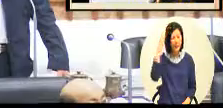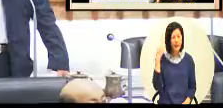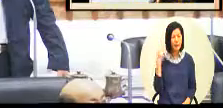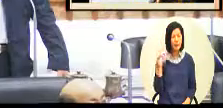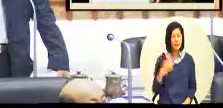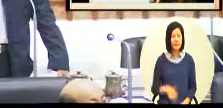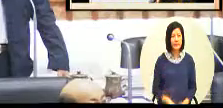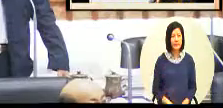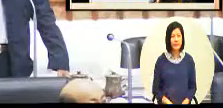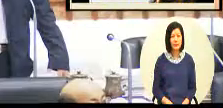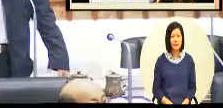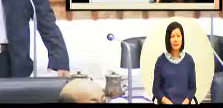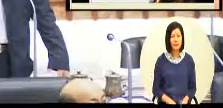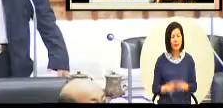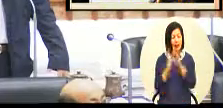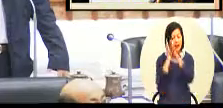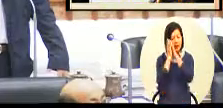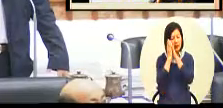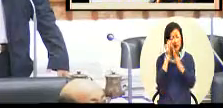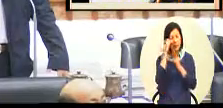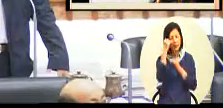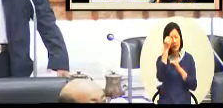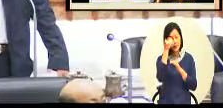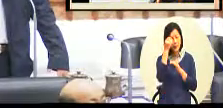了，睡意